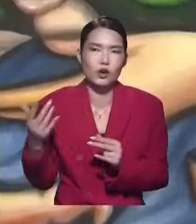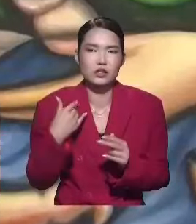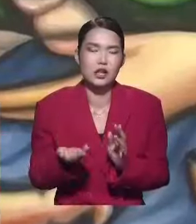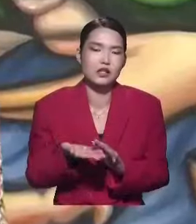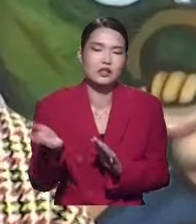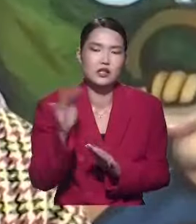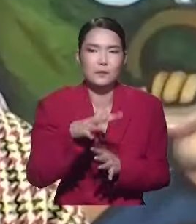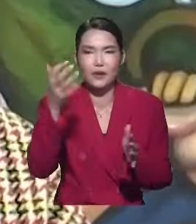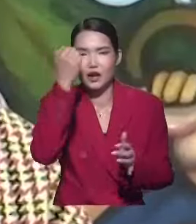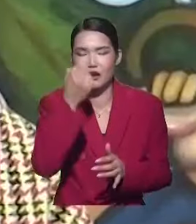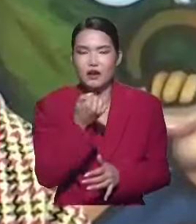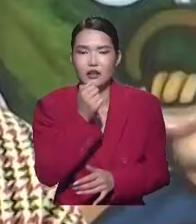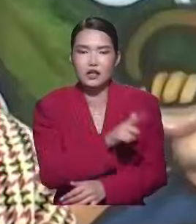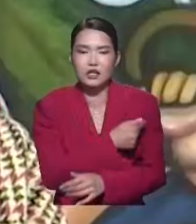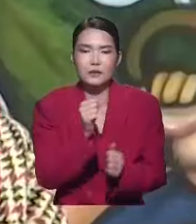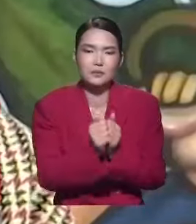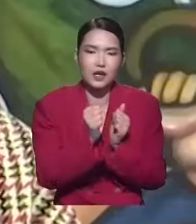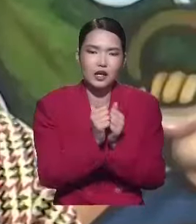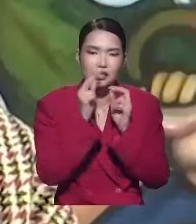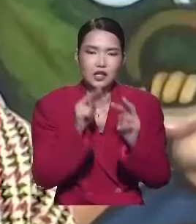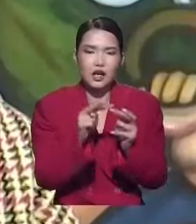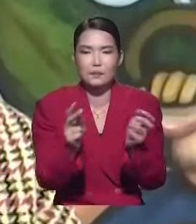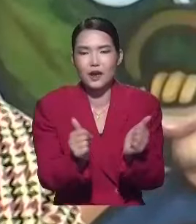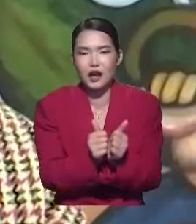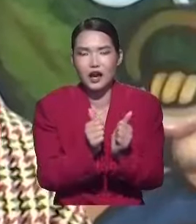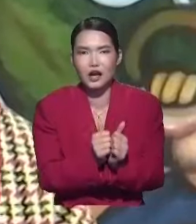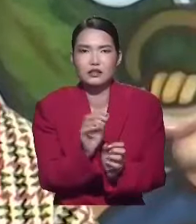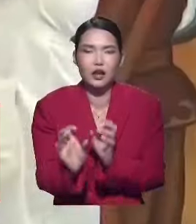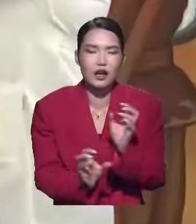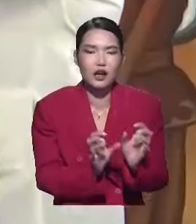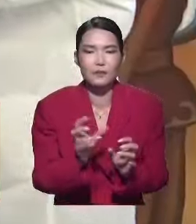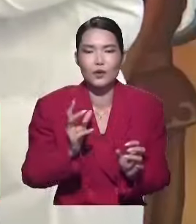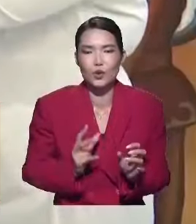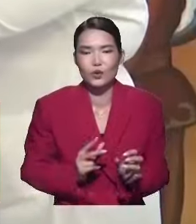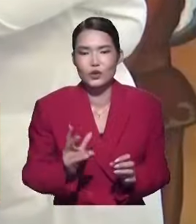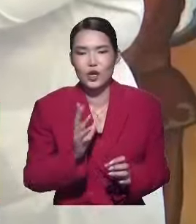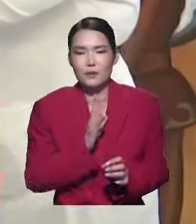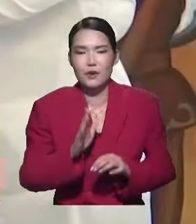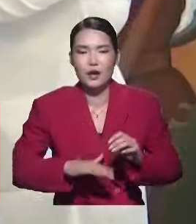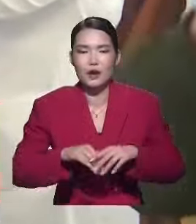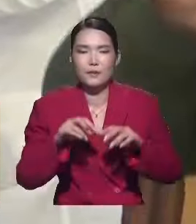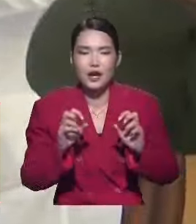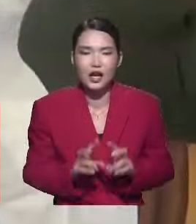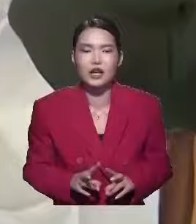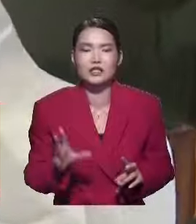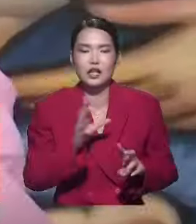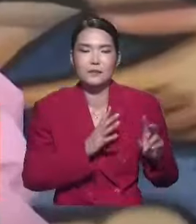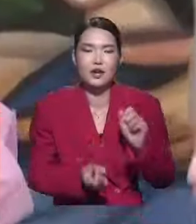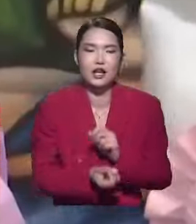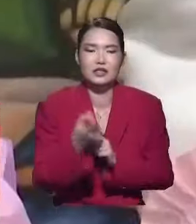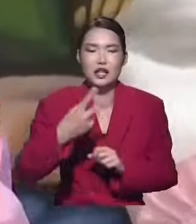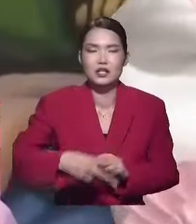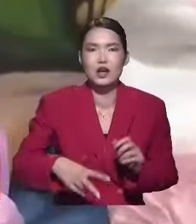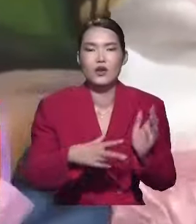Большое спасибо медикам, которые постоянно находились рядом и следили за состоянием дочек. Малышки Сулу, Адима и Дара появились на свет